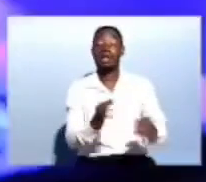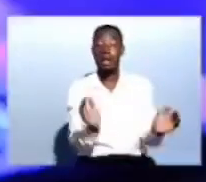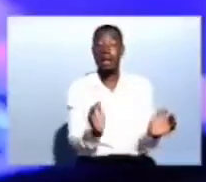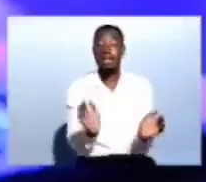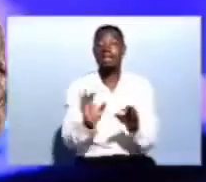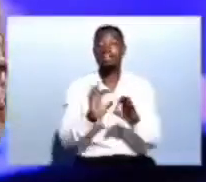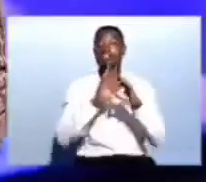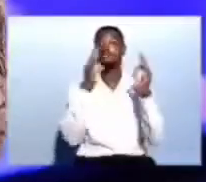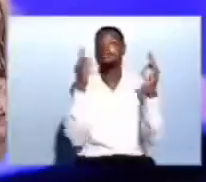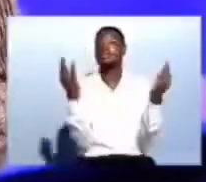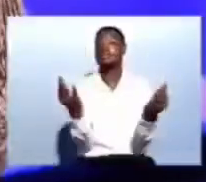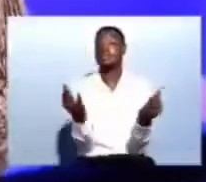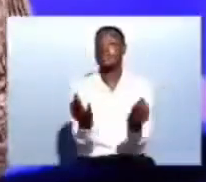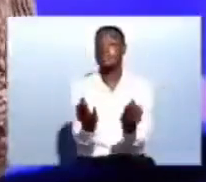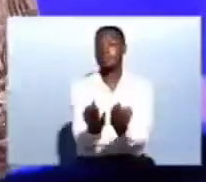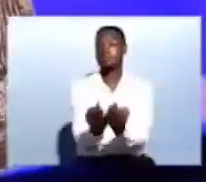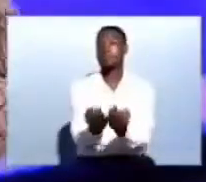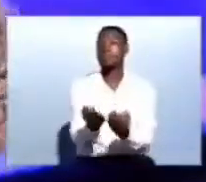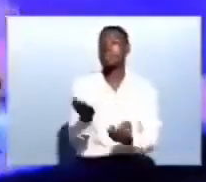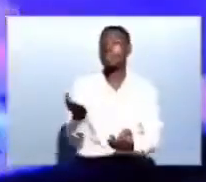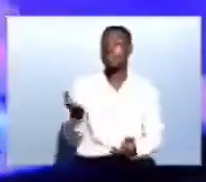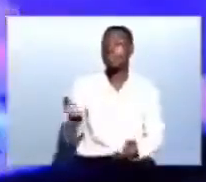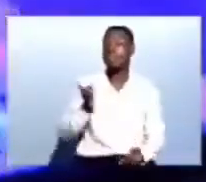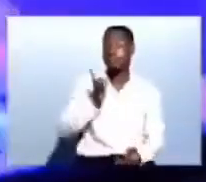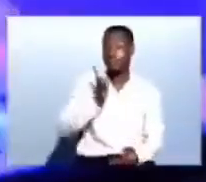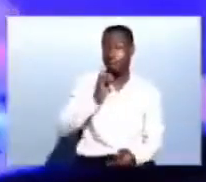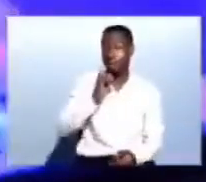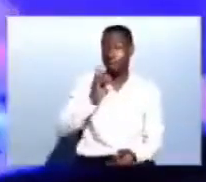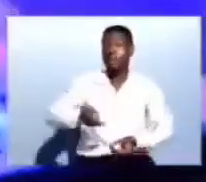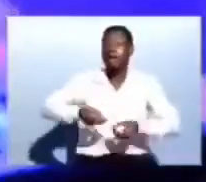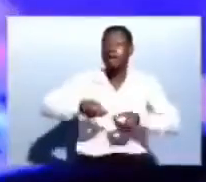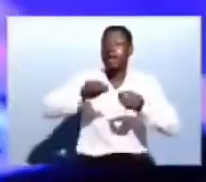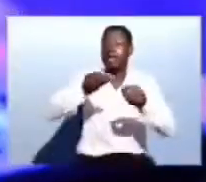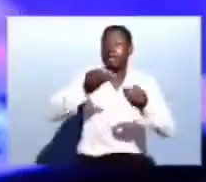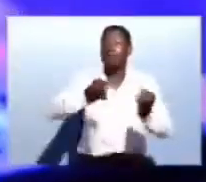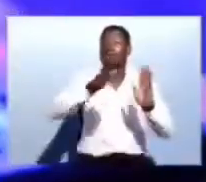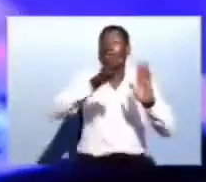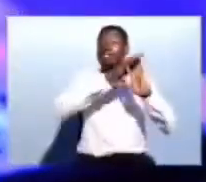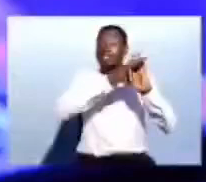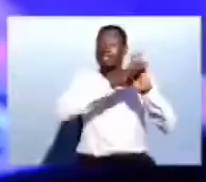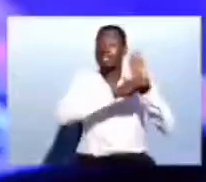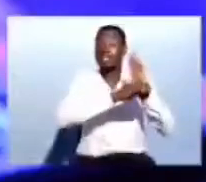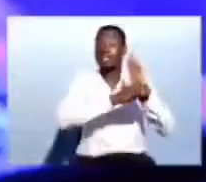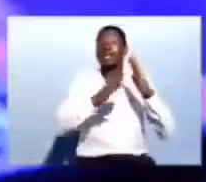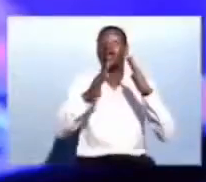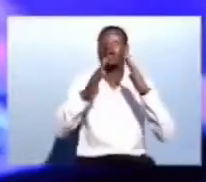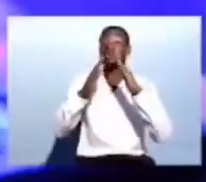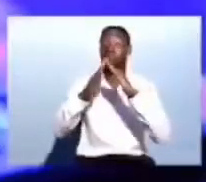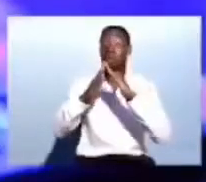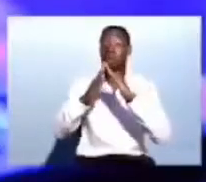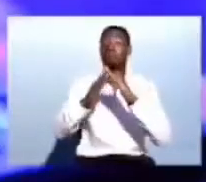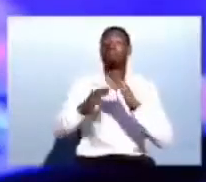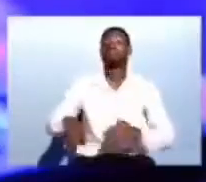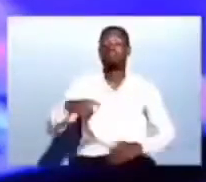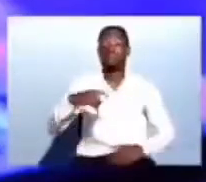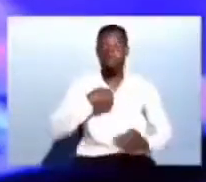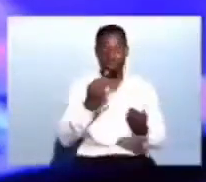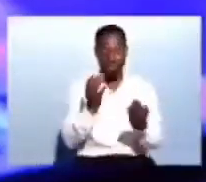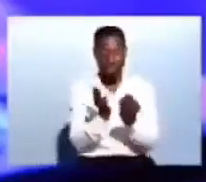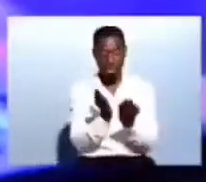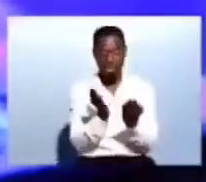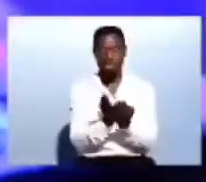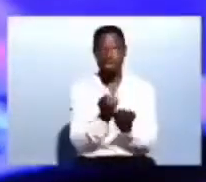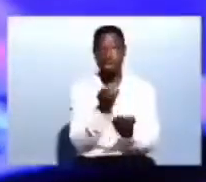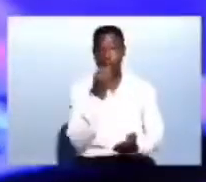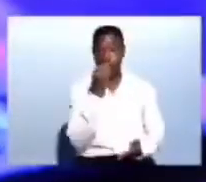ya familia. Yeye ndiye anayetoa sheria nyumbani. Tunasoma katika Mithali